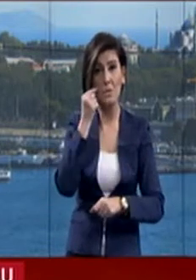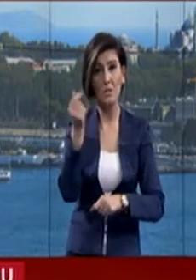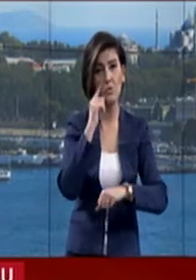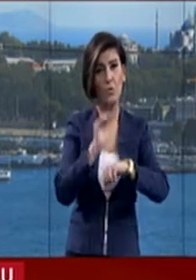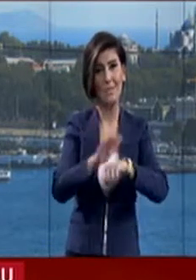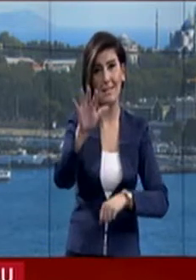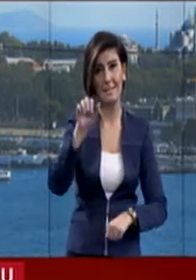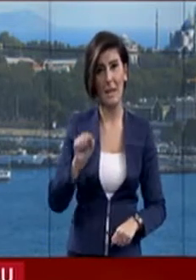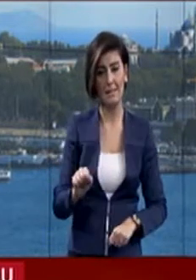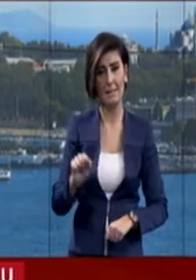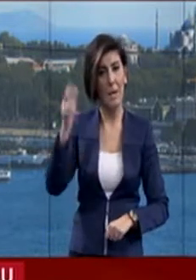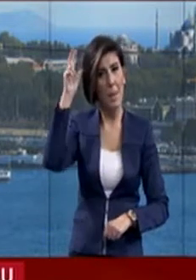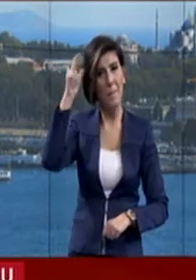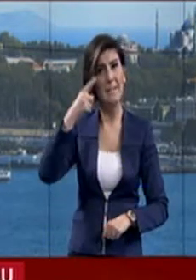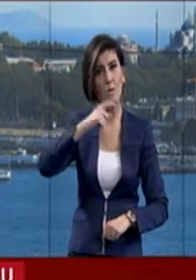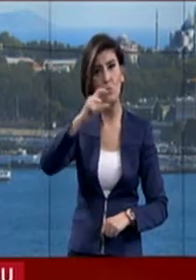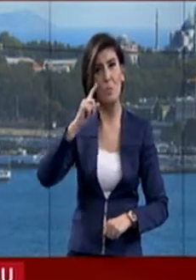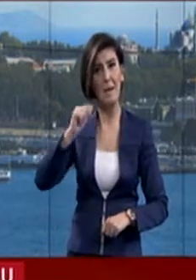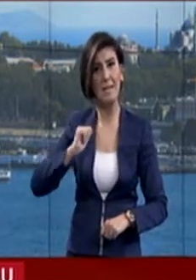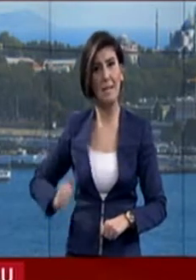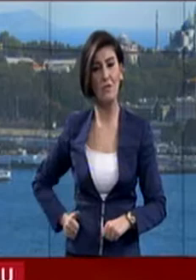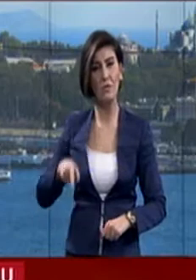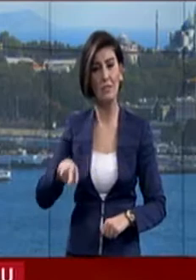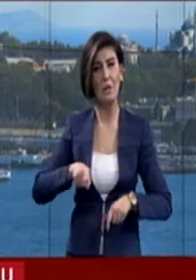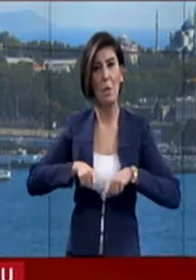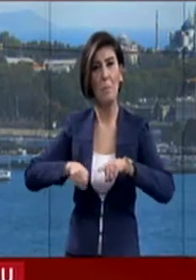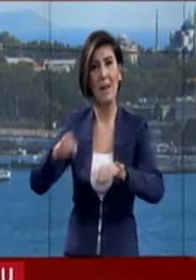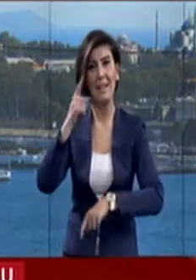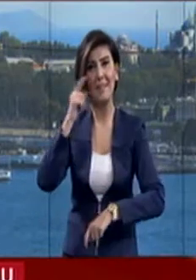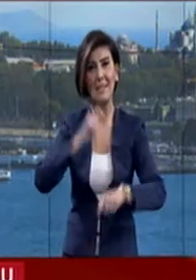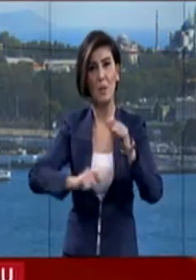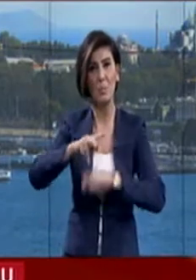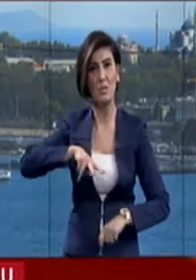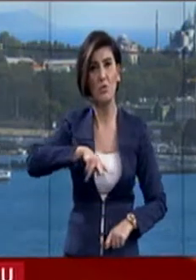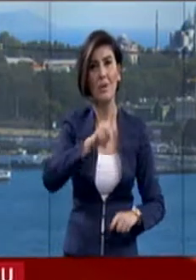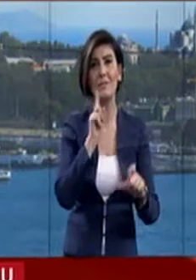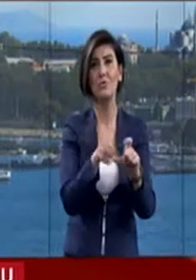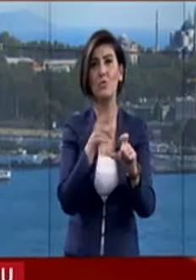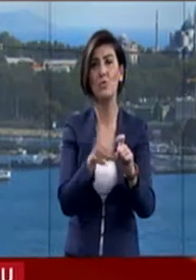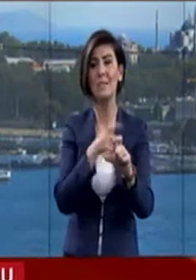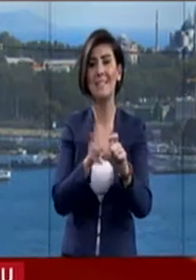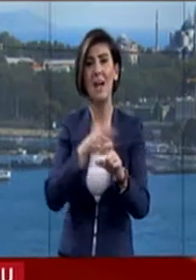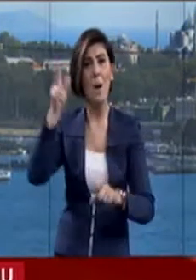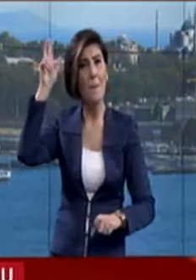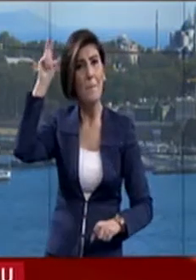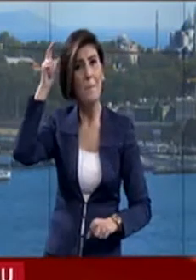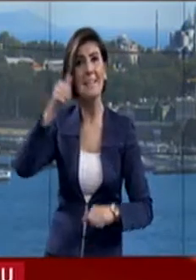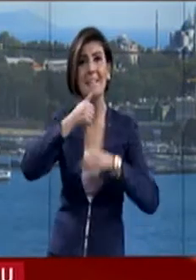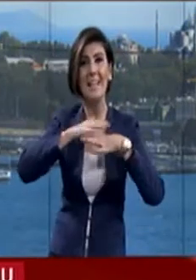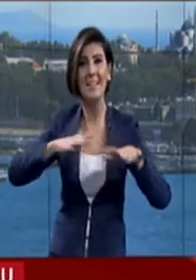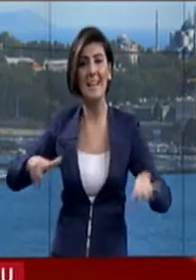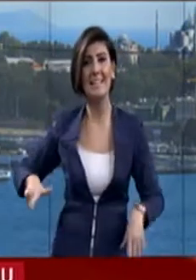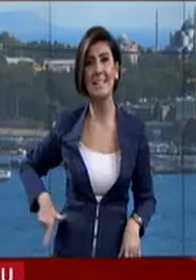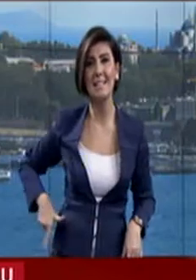kişi gözaltına alındı. Manisa Cumhuriyet Başsavcılığı'nın paralel devlet yapılanmasına yönelik soruşturmasında